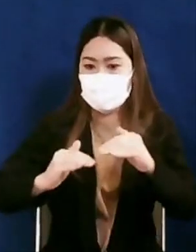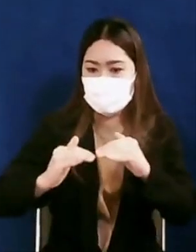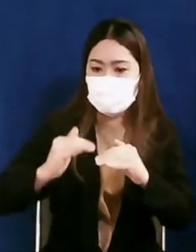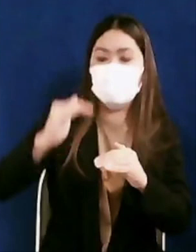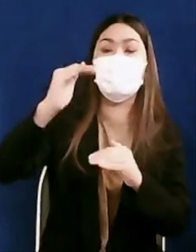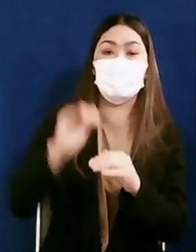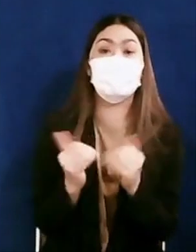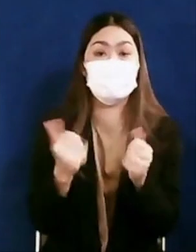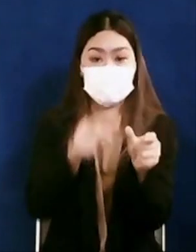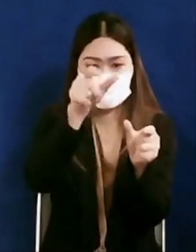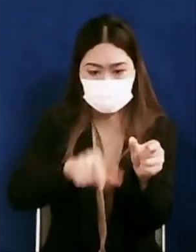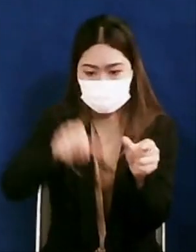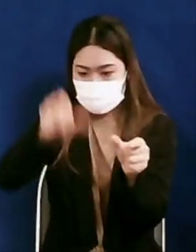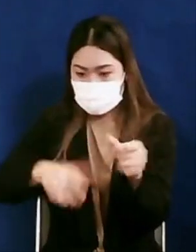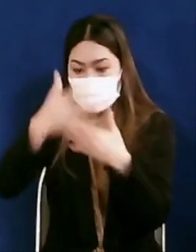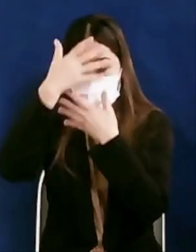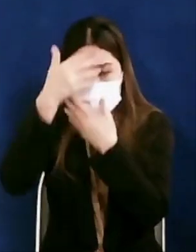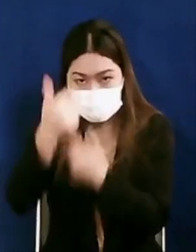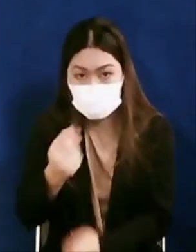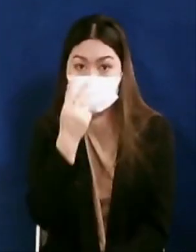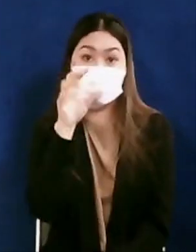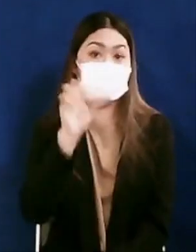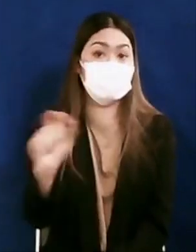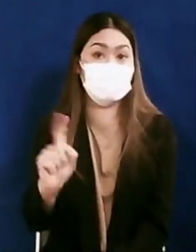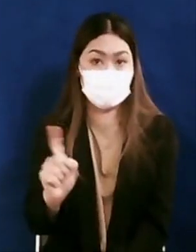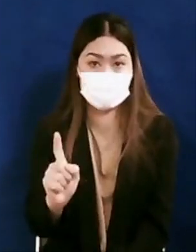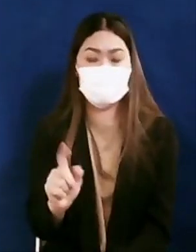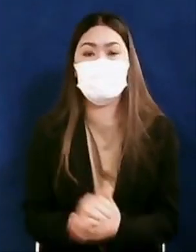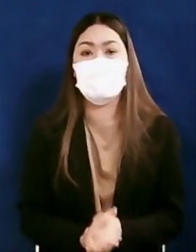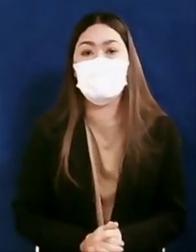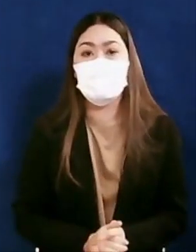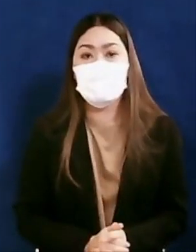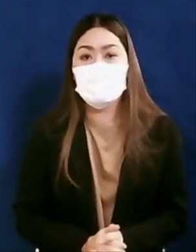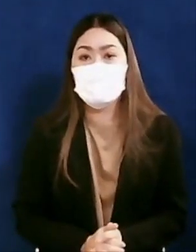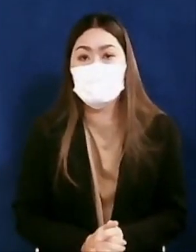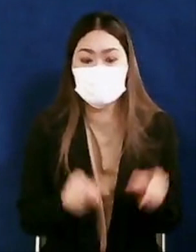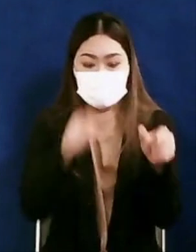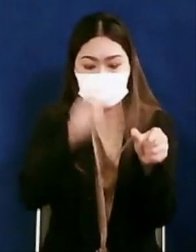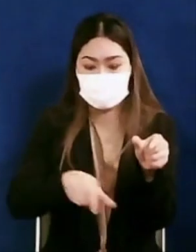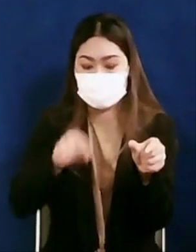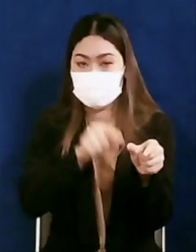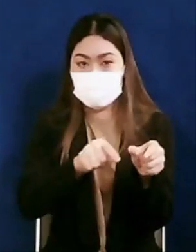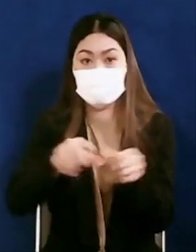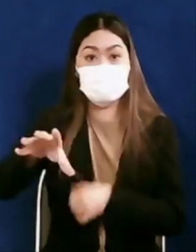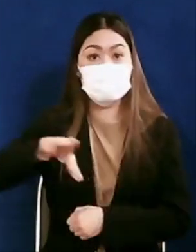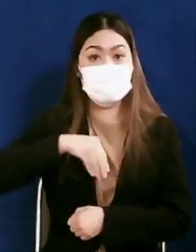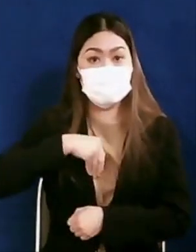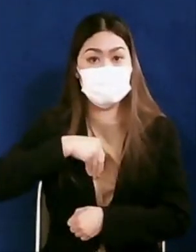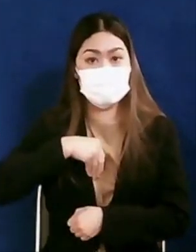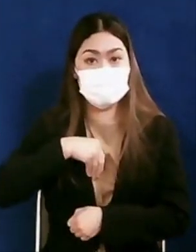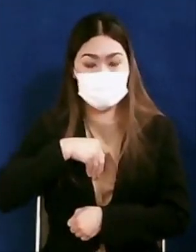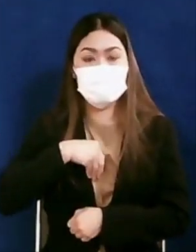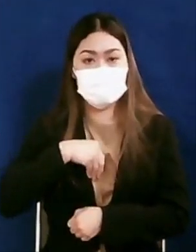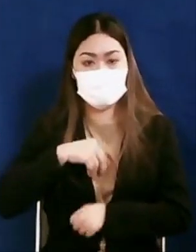างนี้จะเป็นตารางที่น่าสนใจมากท่านจะสังเกตไหมครับว่าสองช่องก็คือติดเชื้อโดยเข้าระบบ